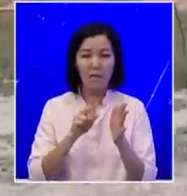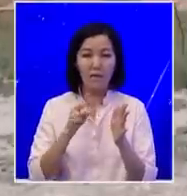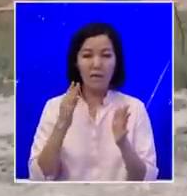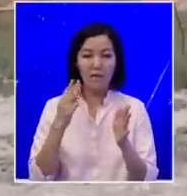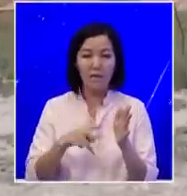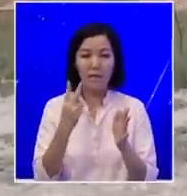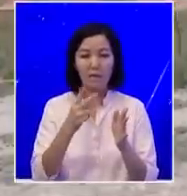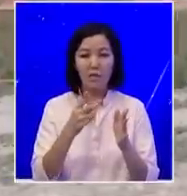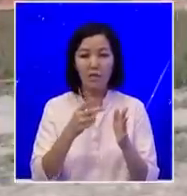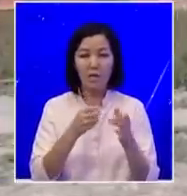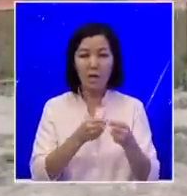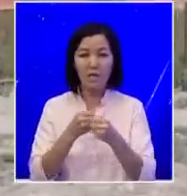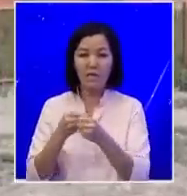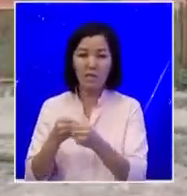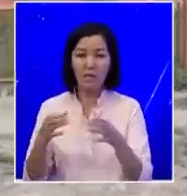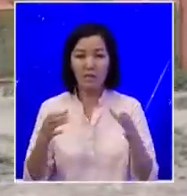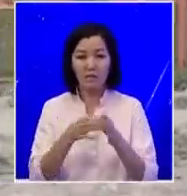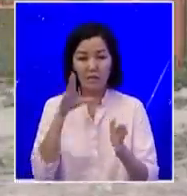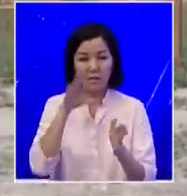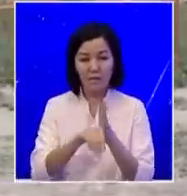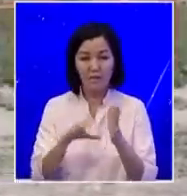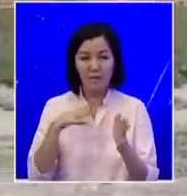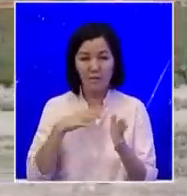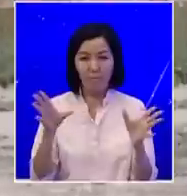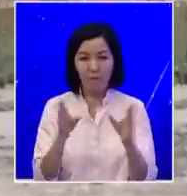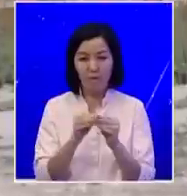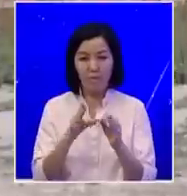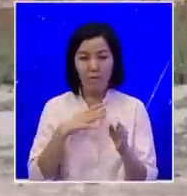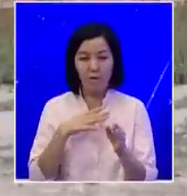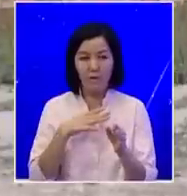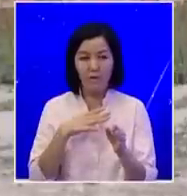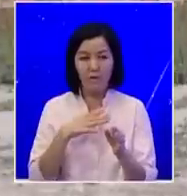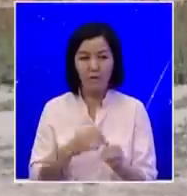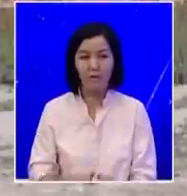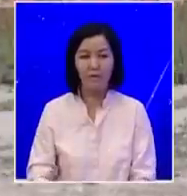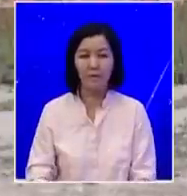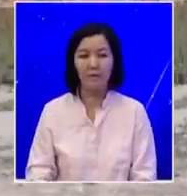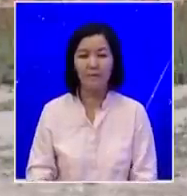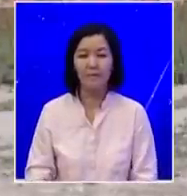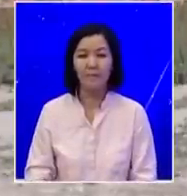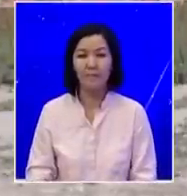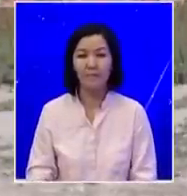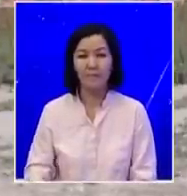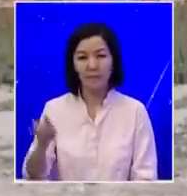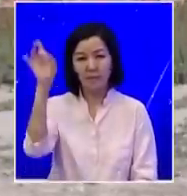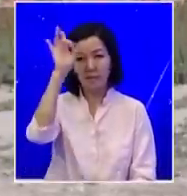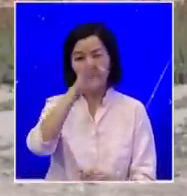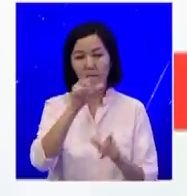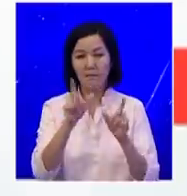атқыштар дивизиясы Мәншүк Мәметовада болған. Сол қатарлас соғысқан екен енді. Таңқты